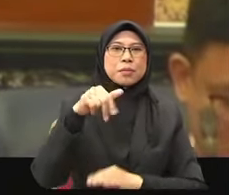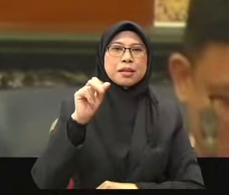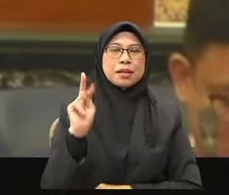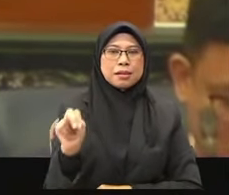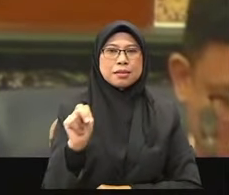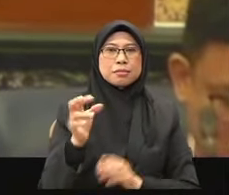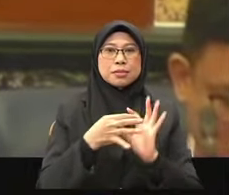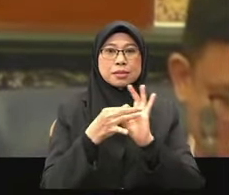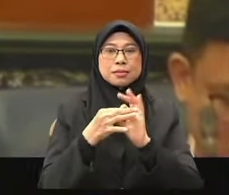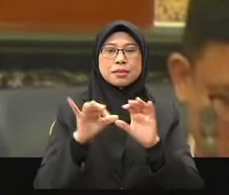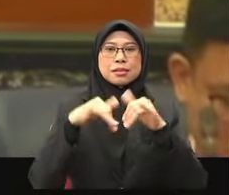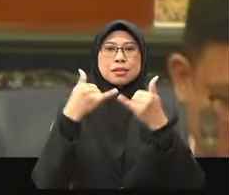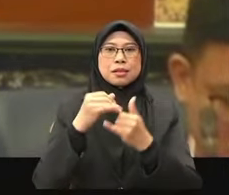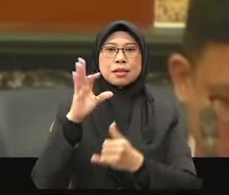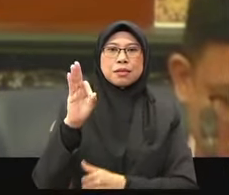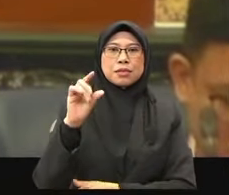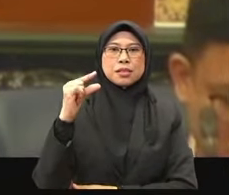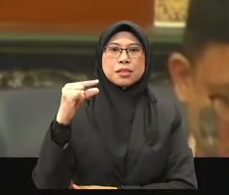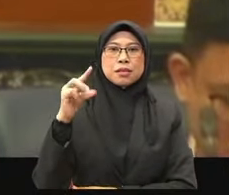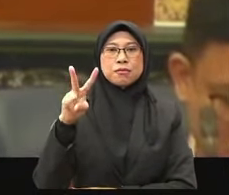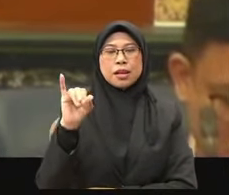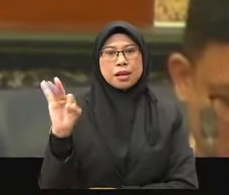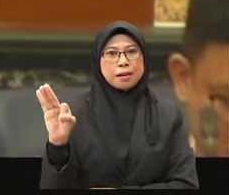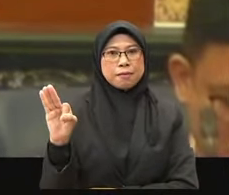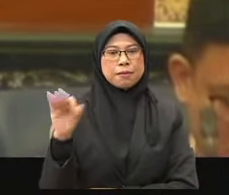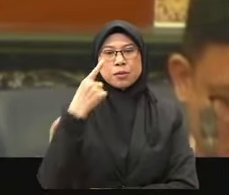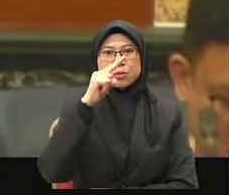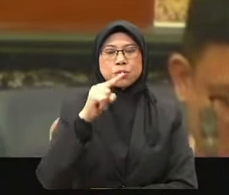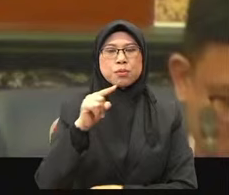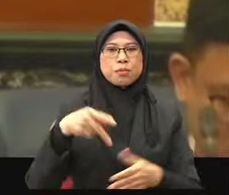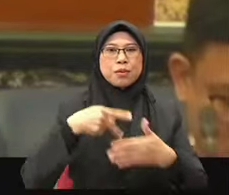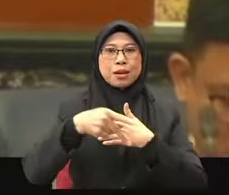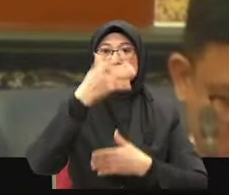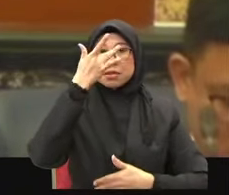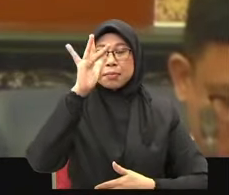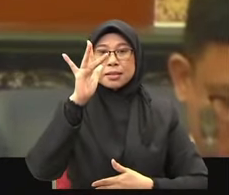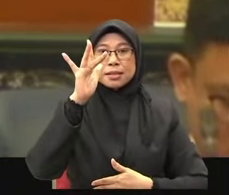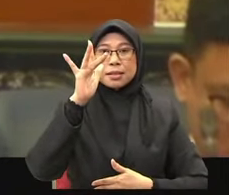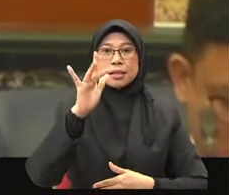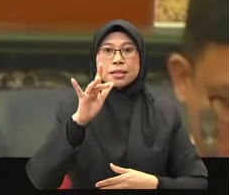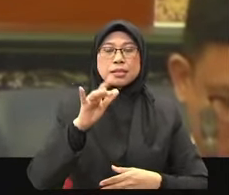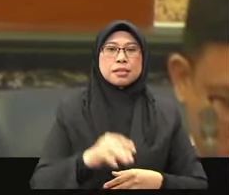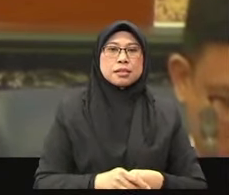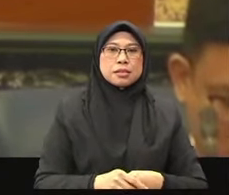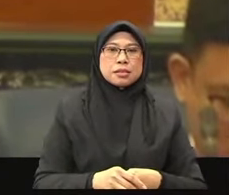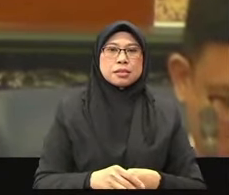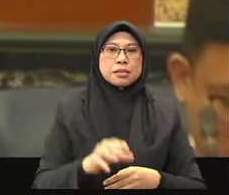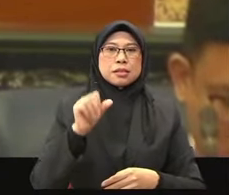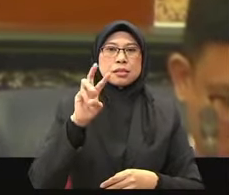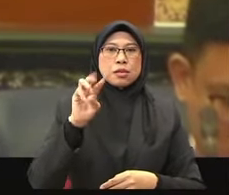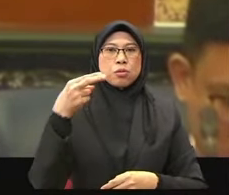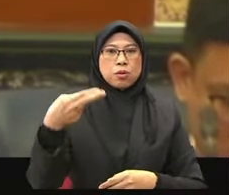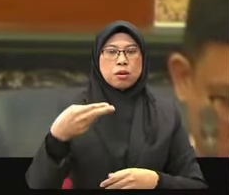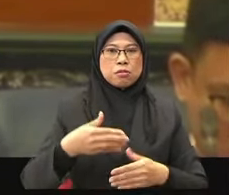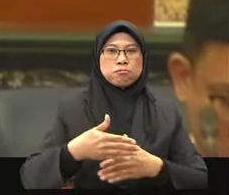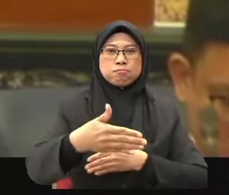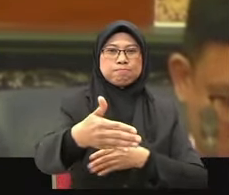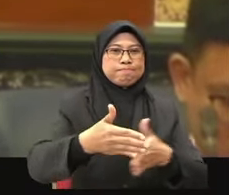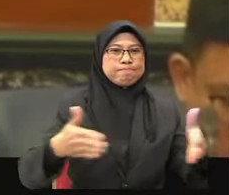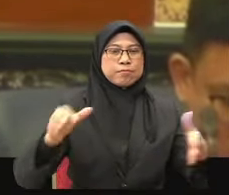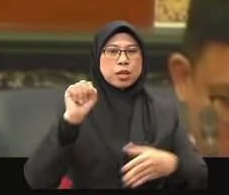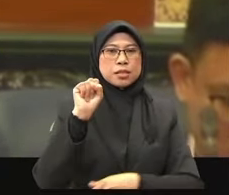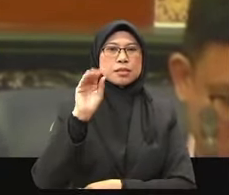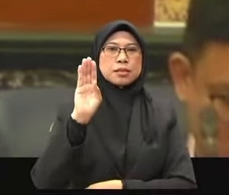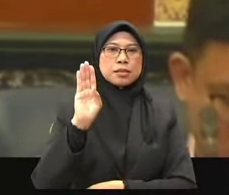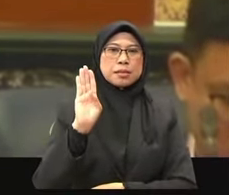pertanian kita bagi menghidupkan, bagi merancakkan dan meningkatkan lagi potensi dalam industri agro pelancongan kita. Jadi di